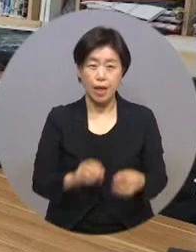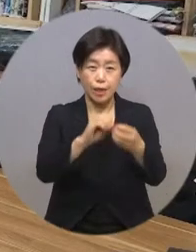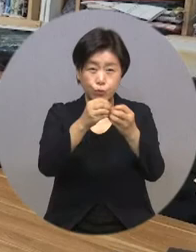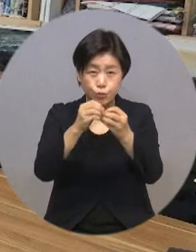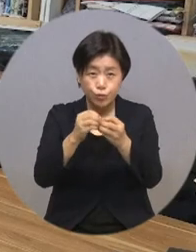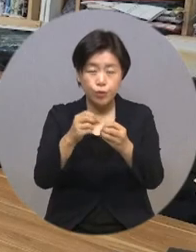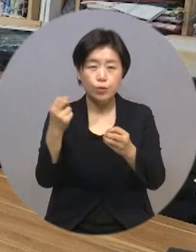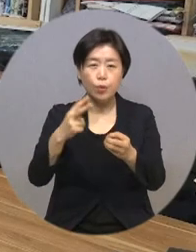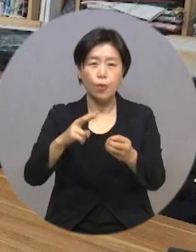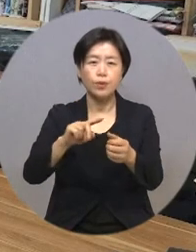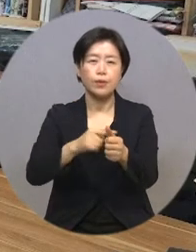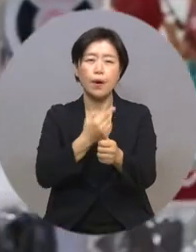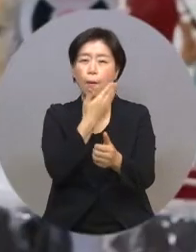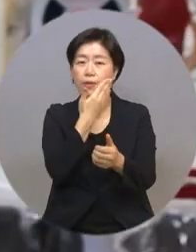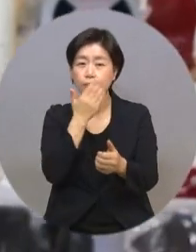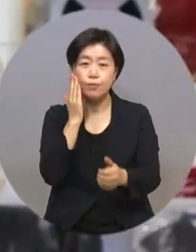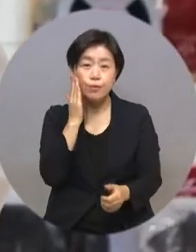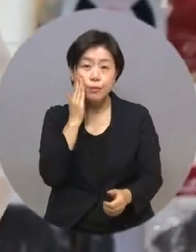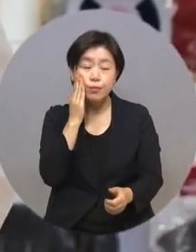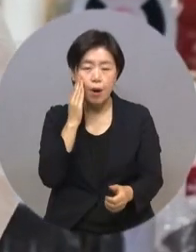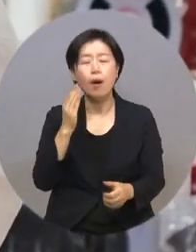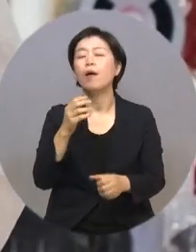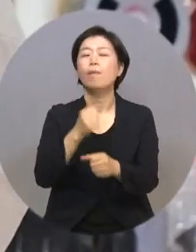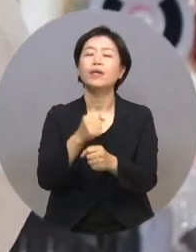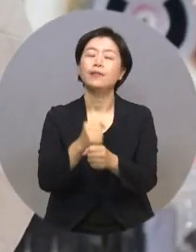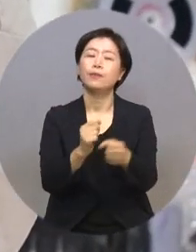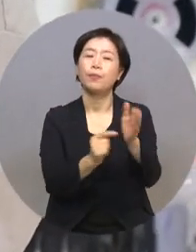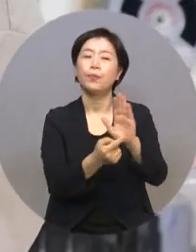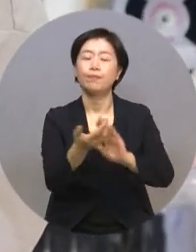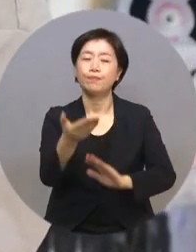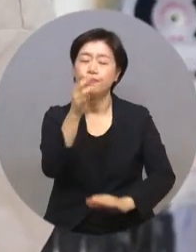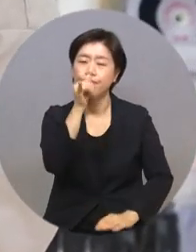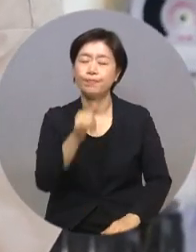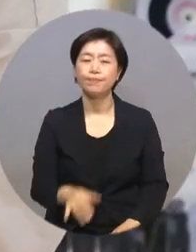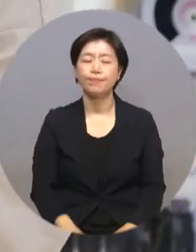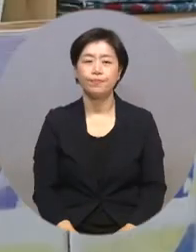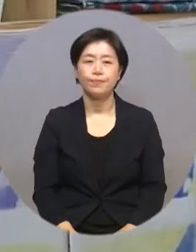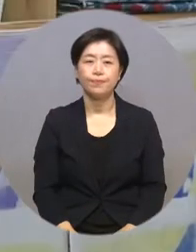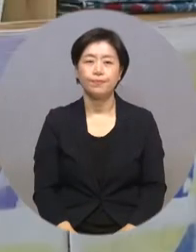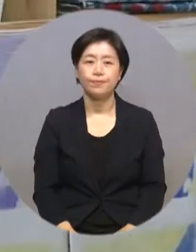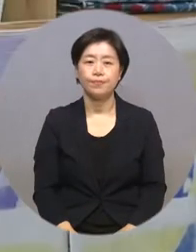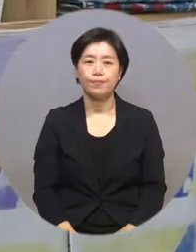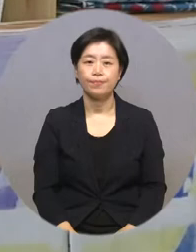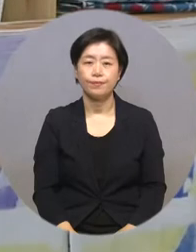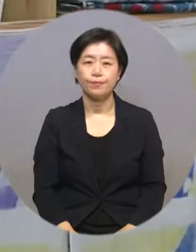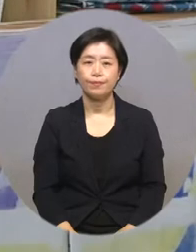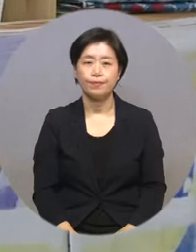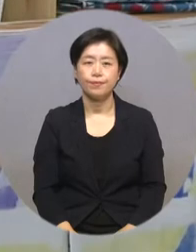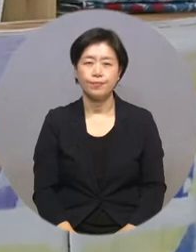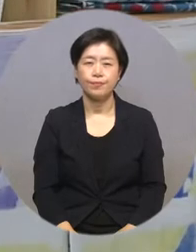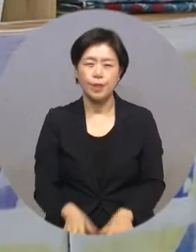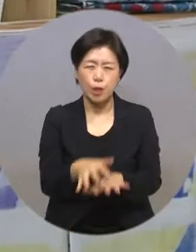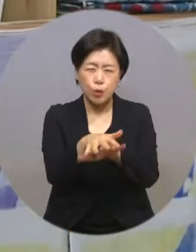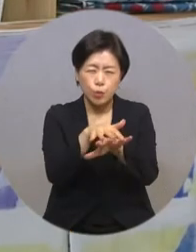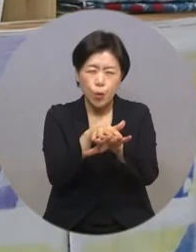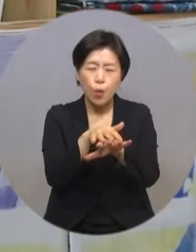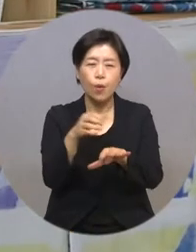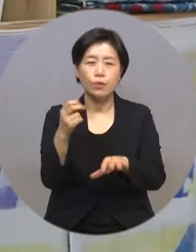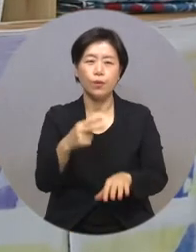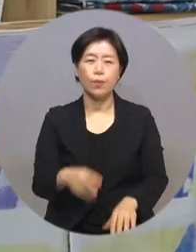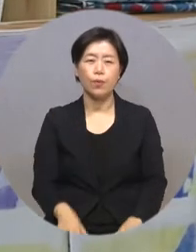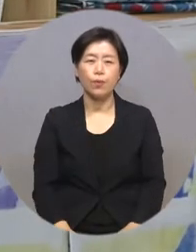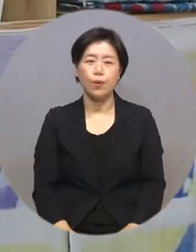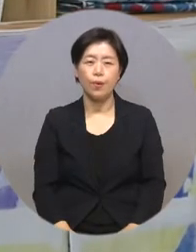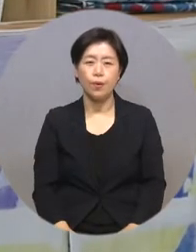화장품도 선보여 다양한 한국공예 무다발전에 기여하고 있습니다 촘촘하고 형형색색으로